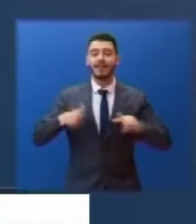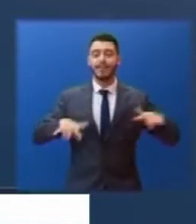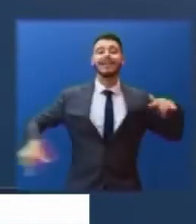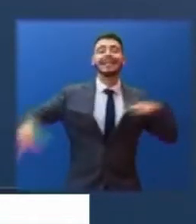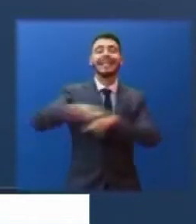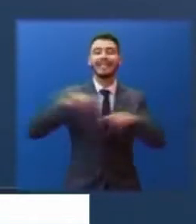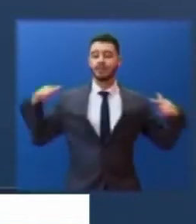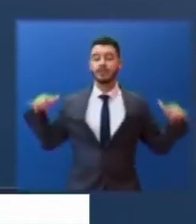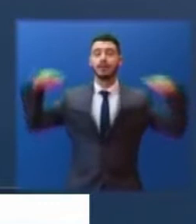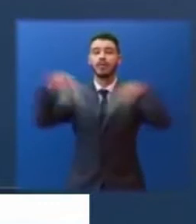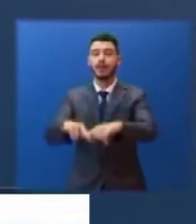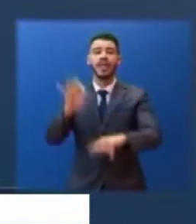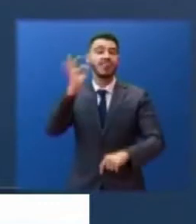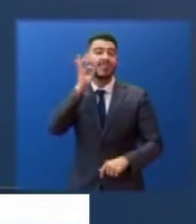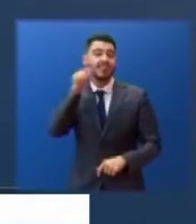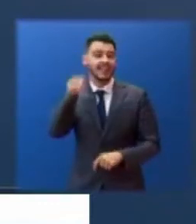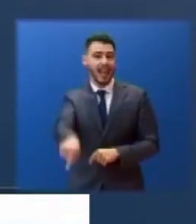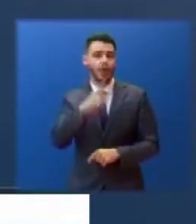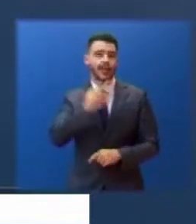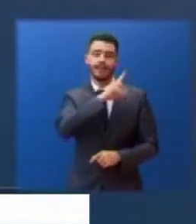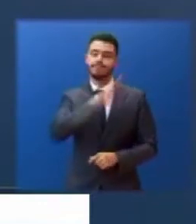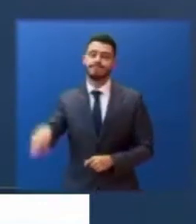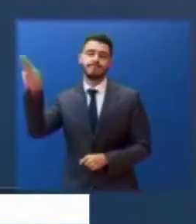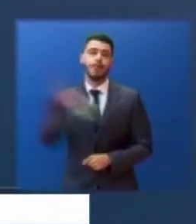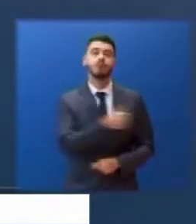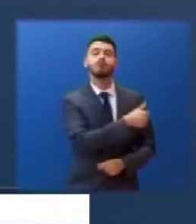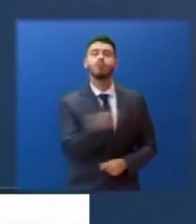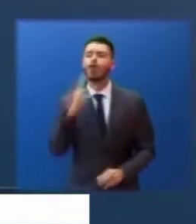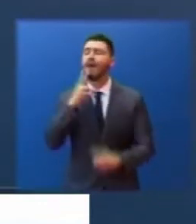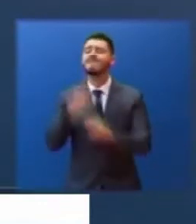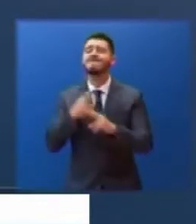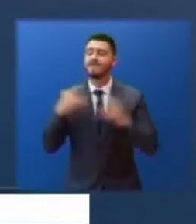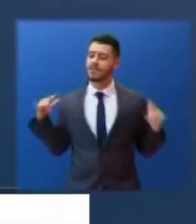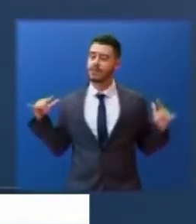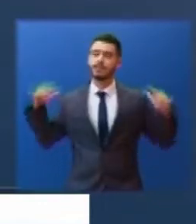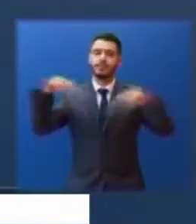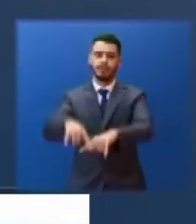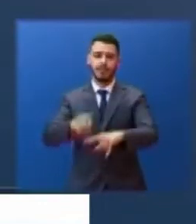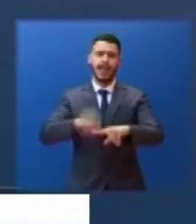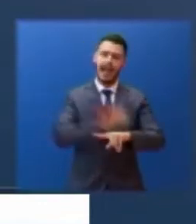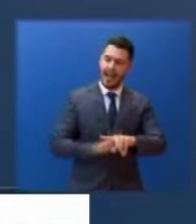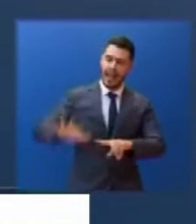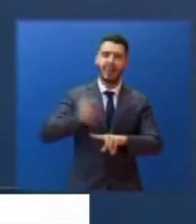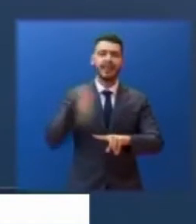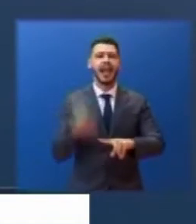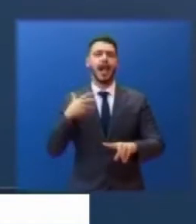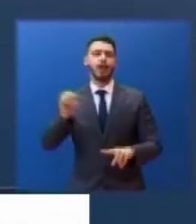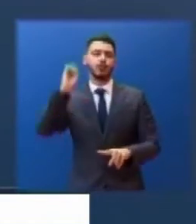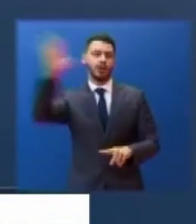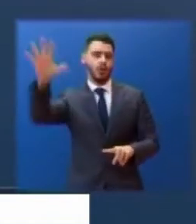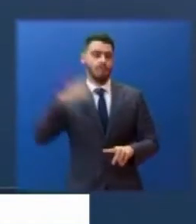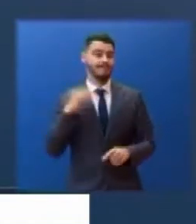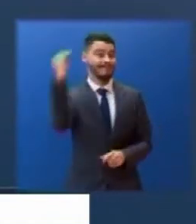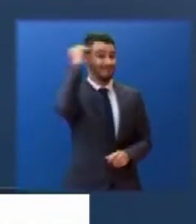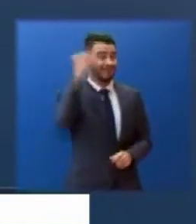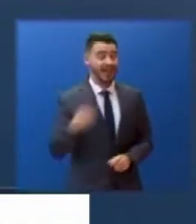ουσιώδεις λόγους από και προς το αεροδρόμιο Μακεδονία της Θεσσαλονίκης. Υπενθυμίζεται ότι από αύριο Τρίτη το πρωί και